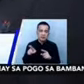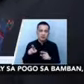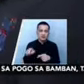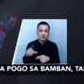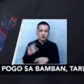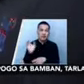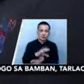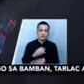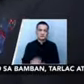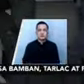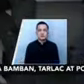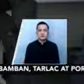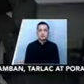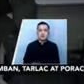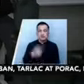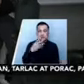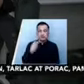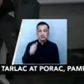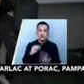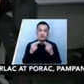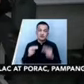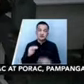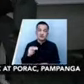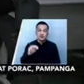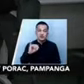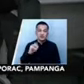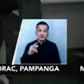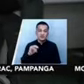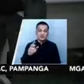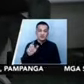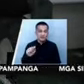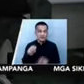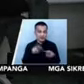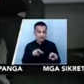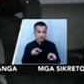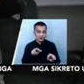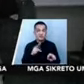GMA Integrated News, John Consulta, nakatutok 24 oras.